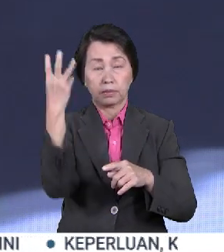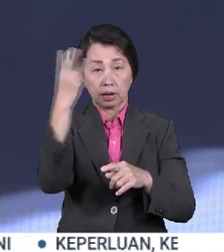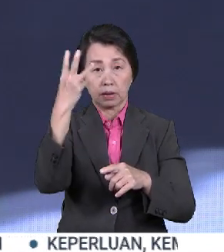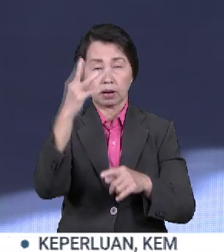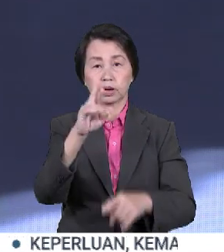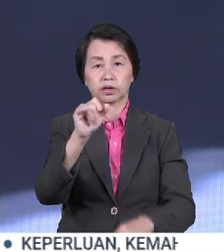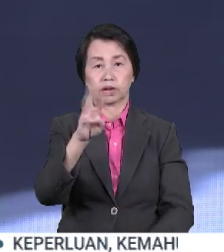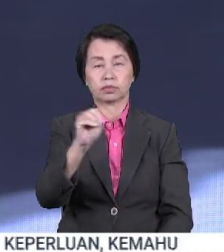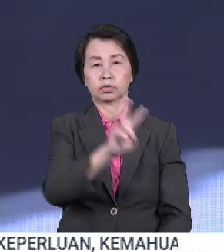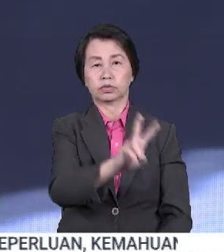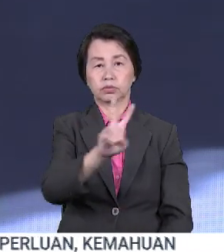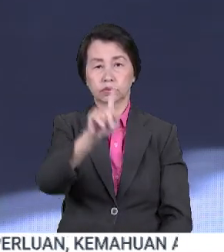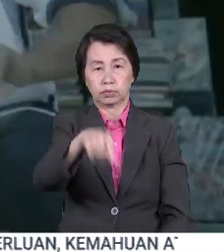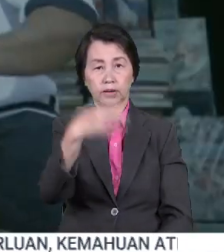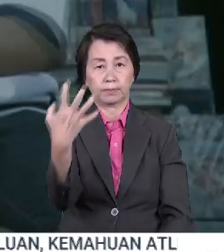RTM 22 April ini.